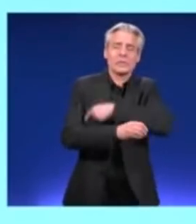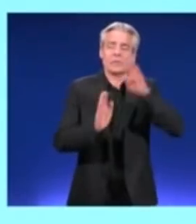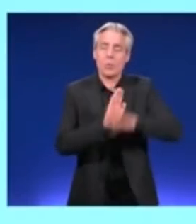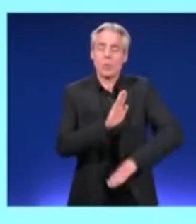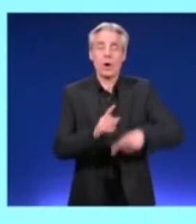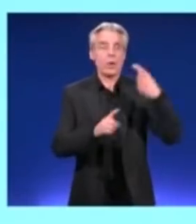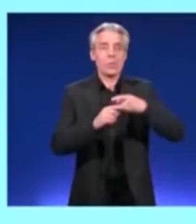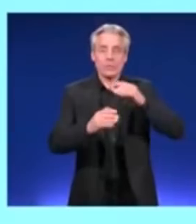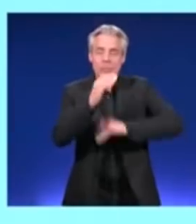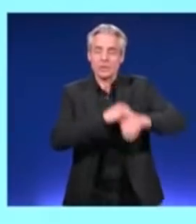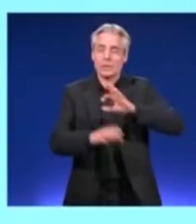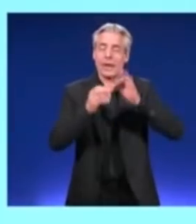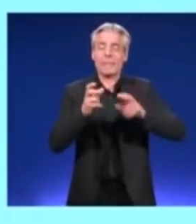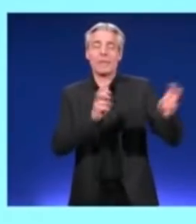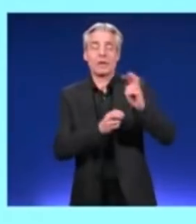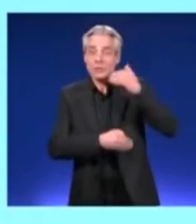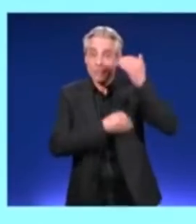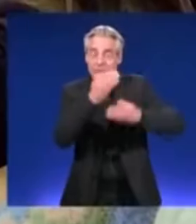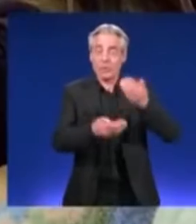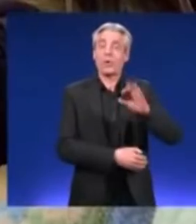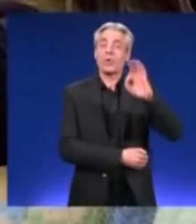et la planification écologique?